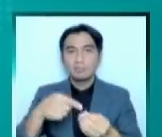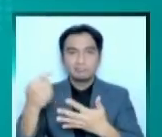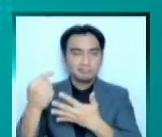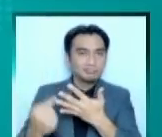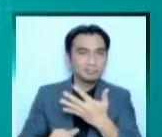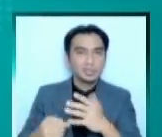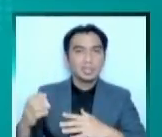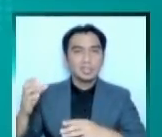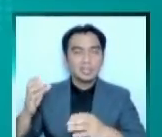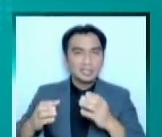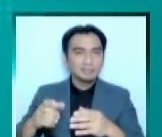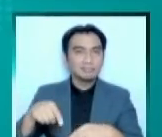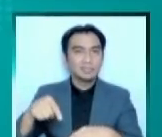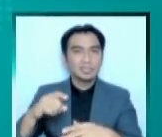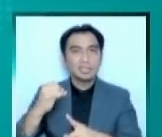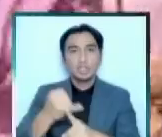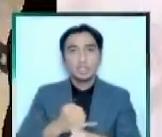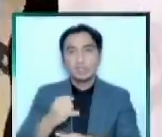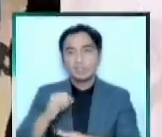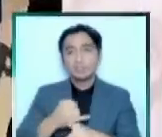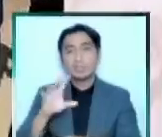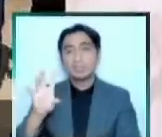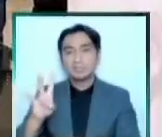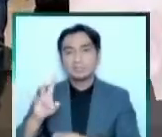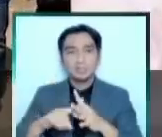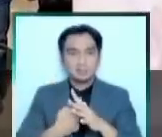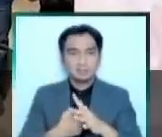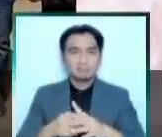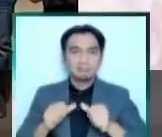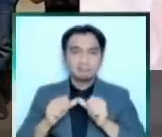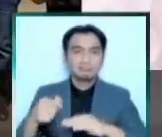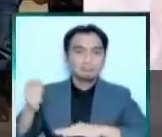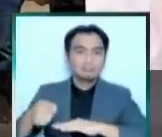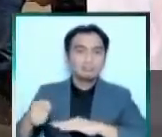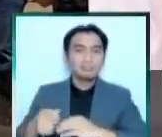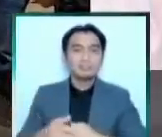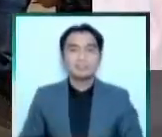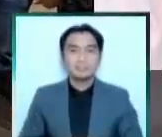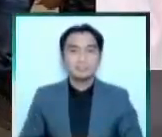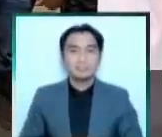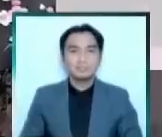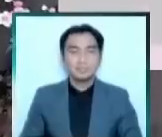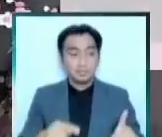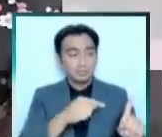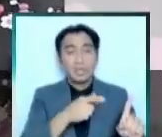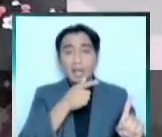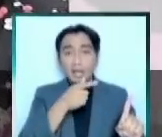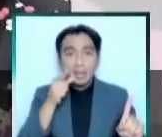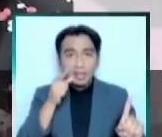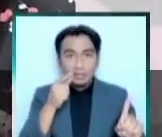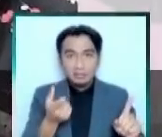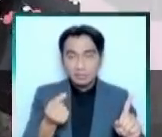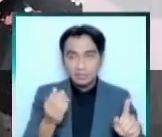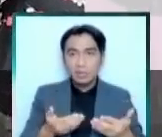January 7 ng susunod na taon ayon kay Guanzon. Naghatid ng tulong si Vice President Lenny Robredo sa mga nasalanta